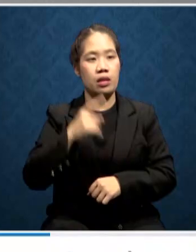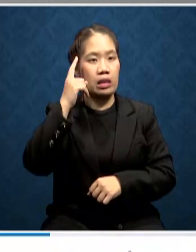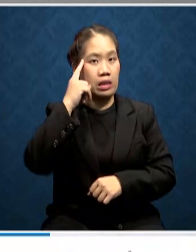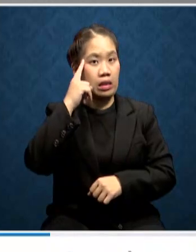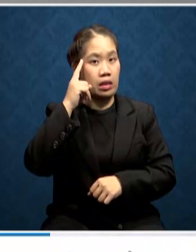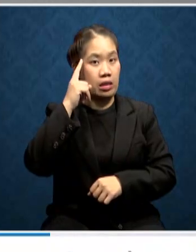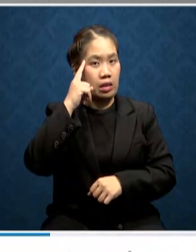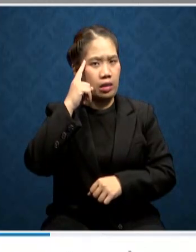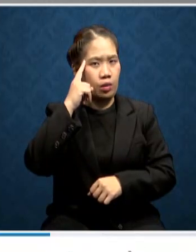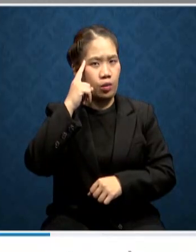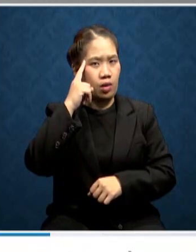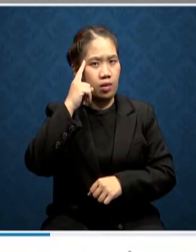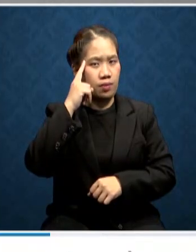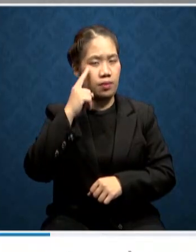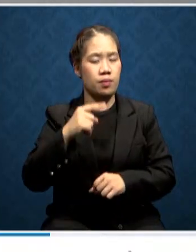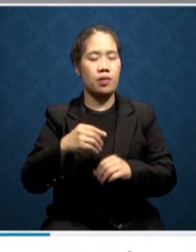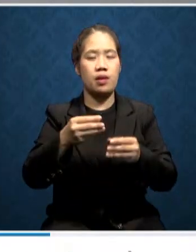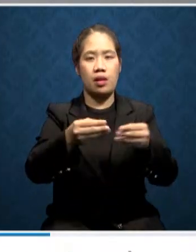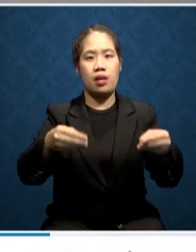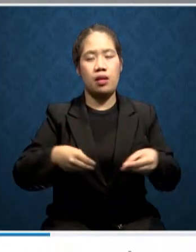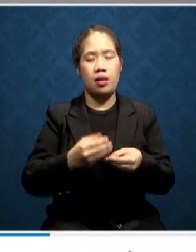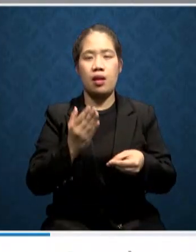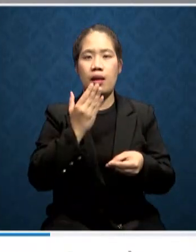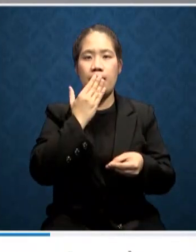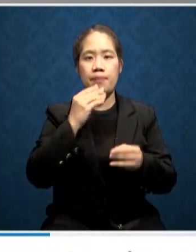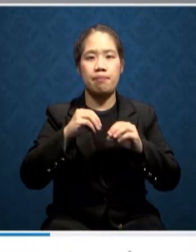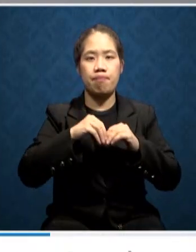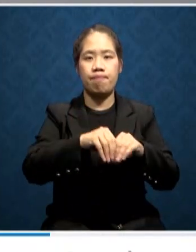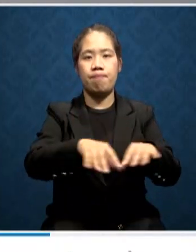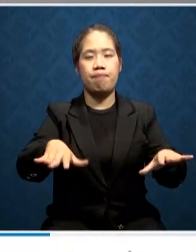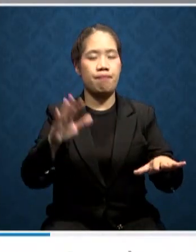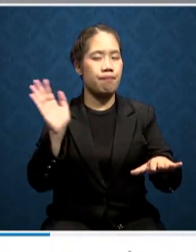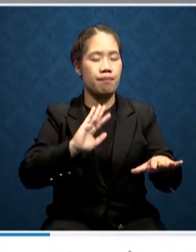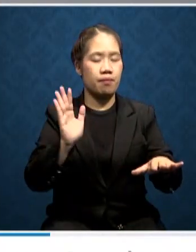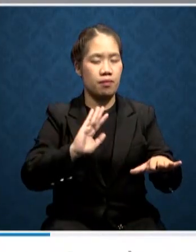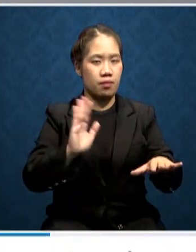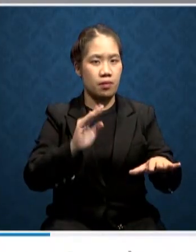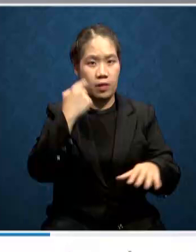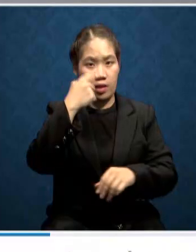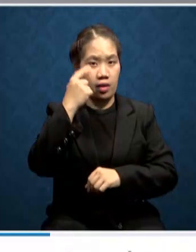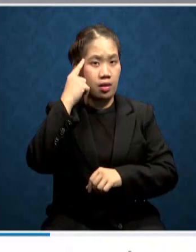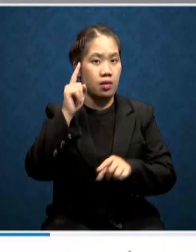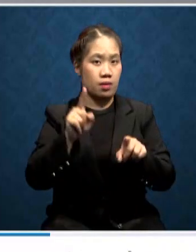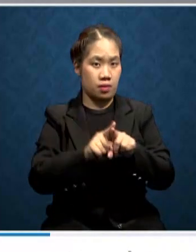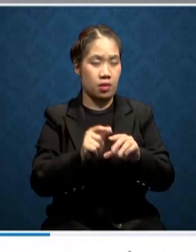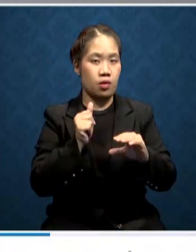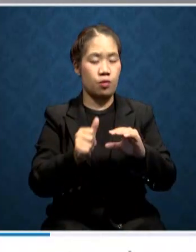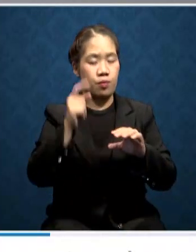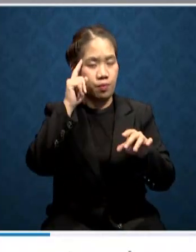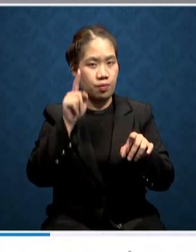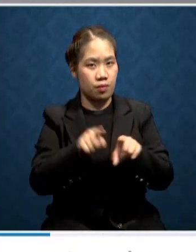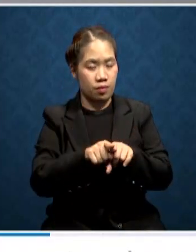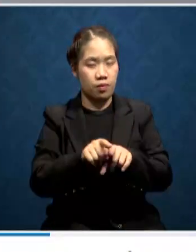มิให้เปิดเผยรายงานลับของคณะกรรมการให้กดปุ่มเห็นด้วย